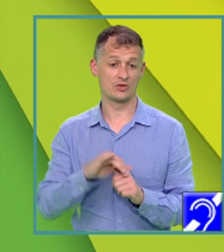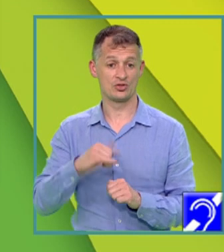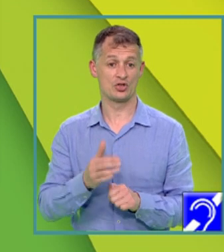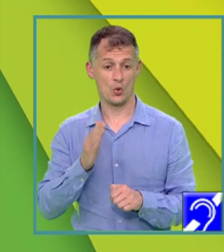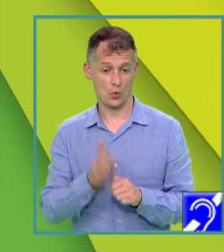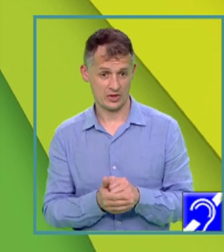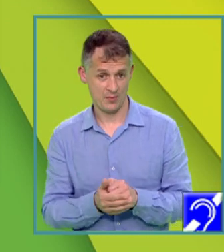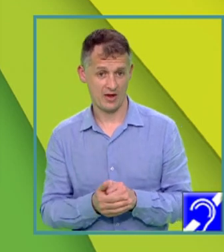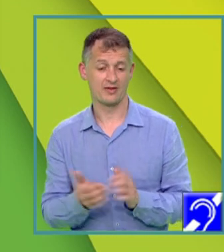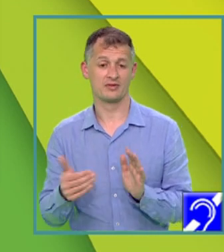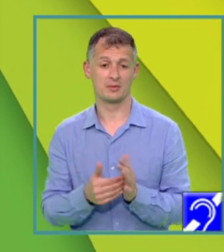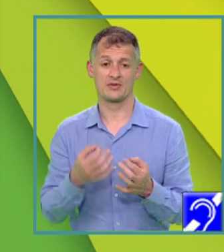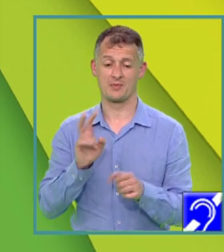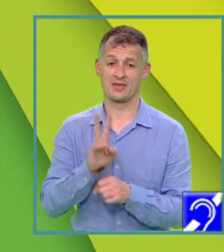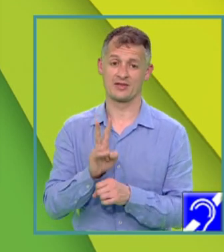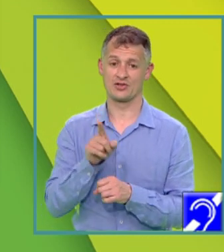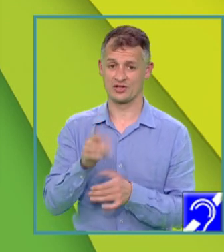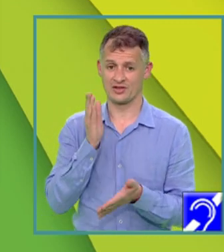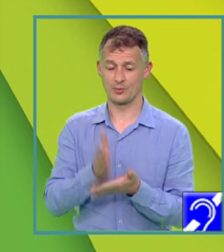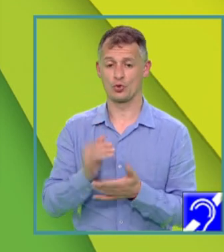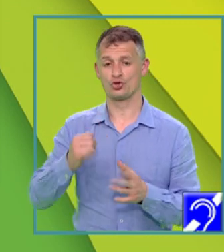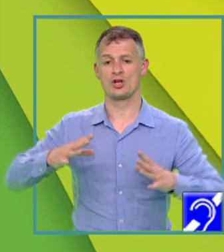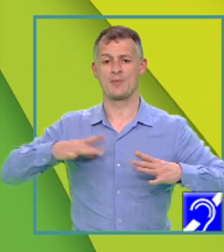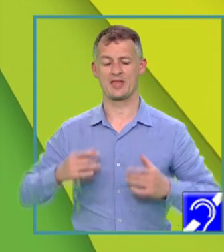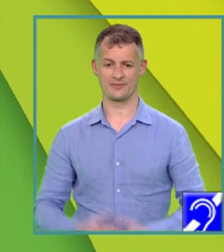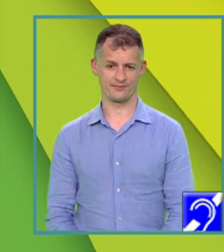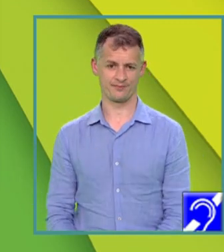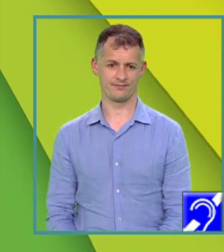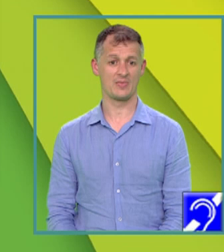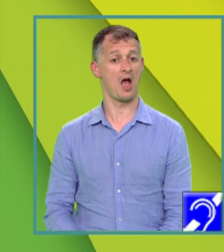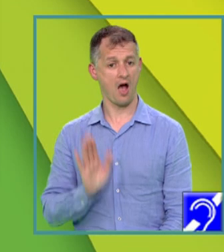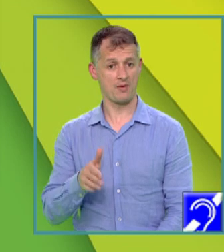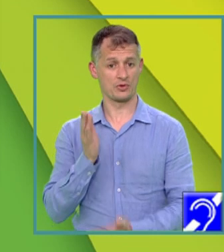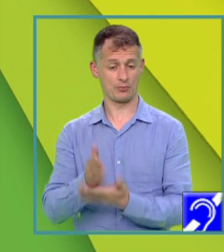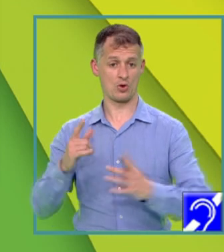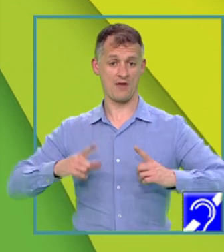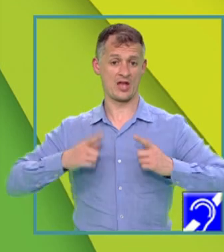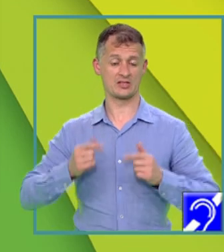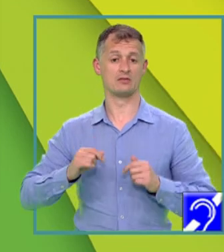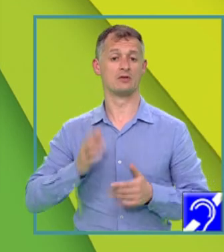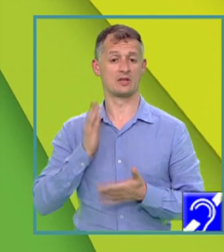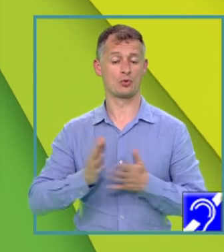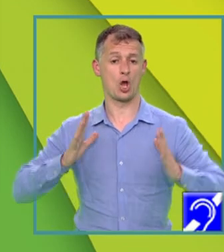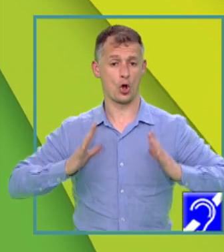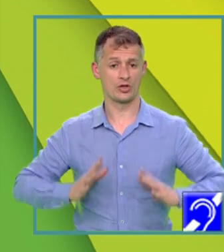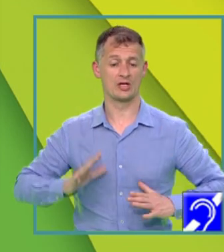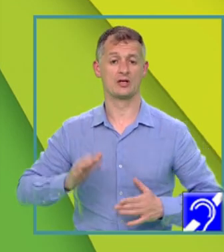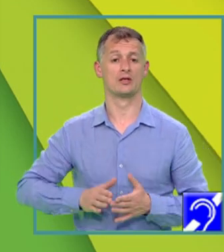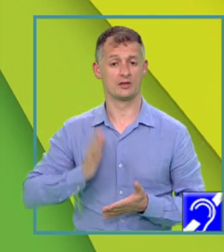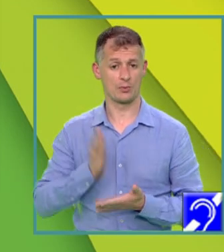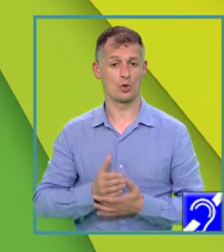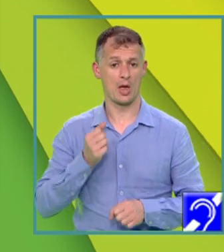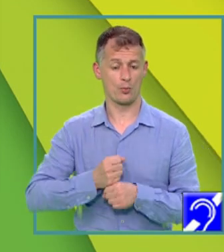consacrăm atenția asupra acestor drepturi și libertăți. Avem dreptul la viață, dreptul la odihnă, la muncă, dar